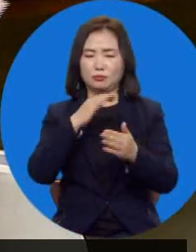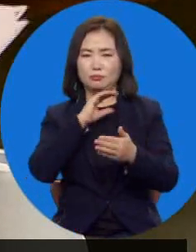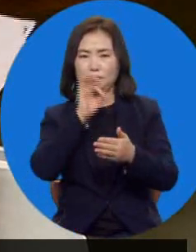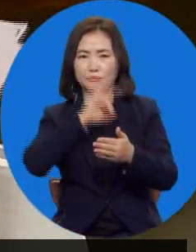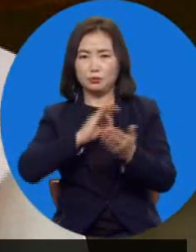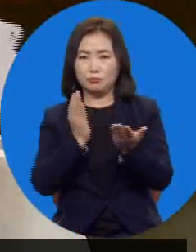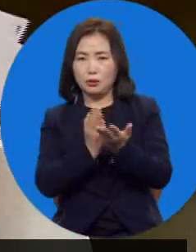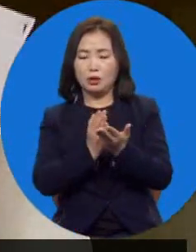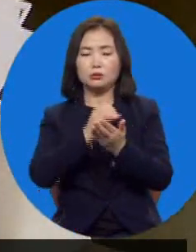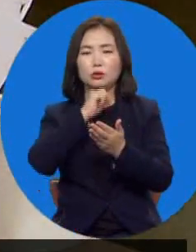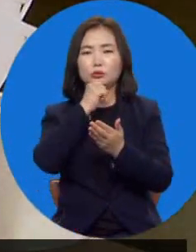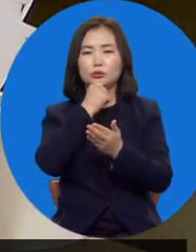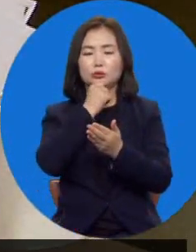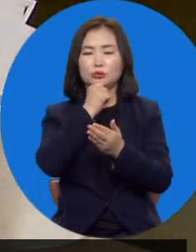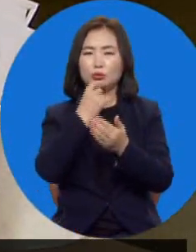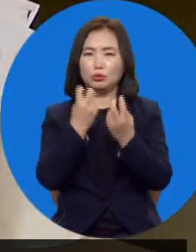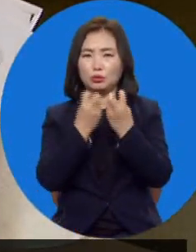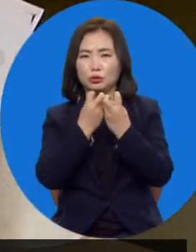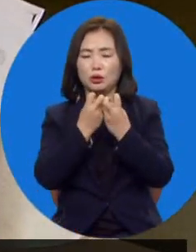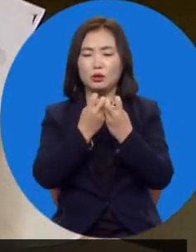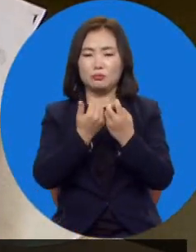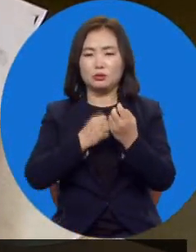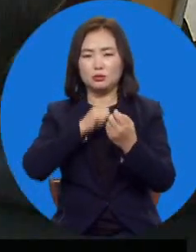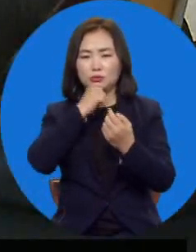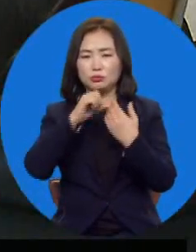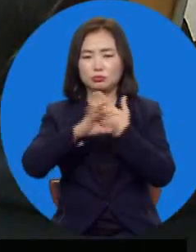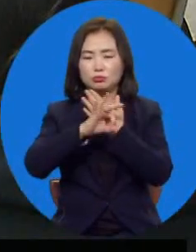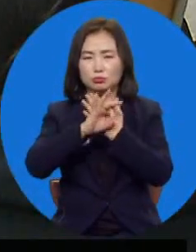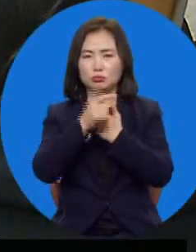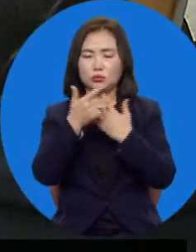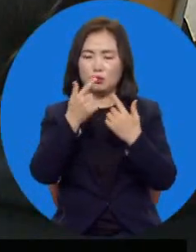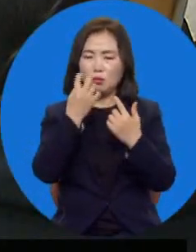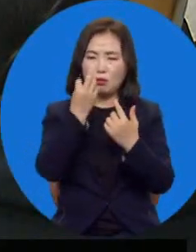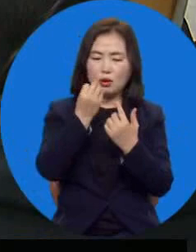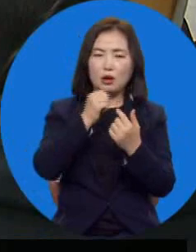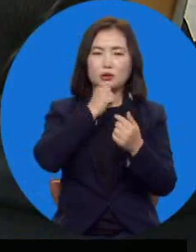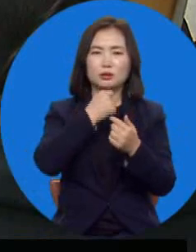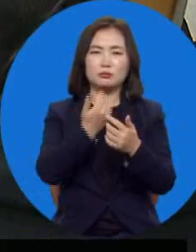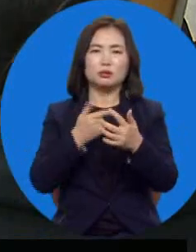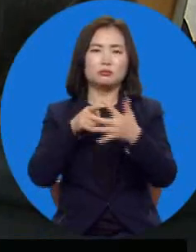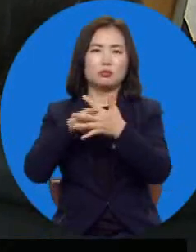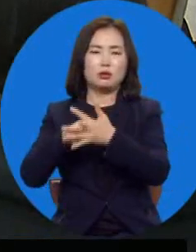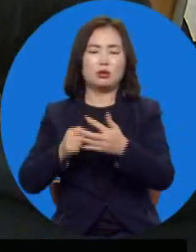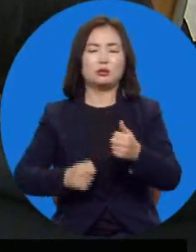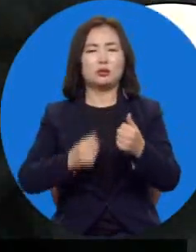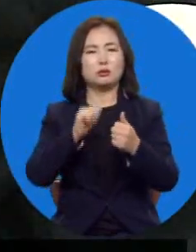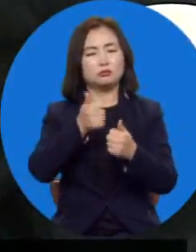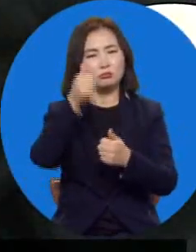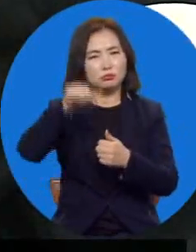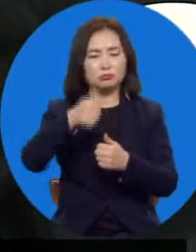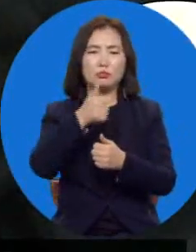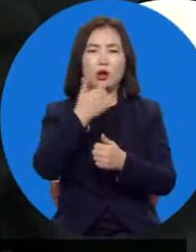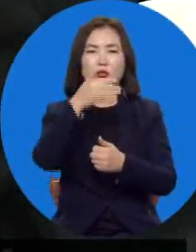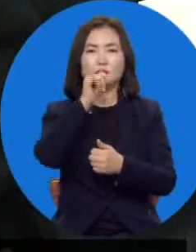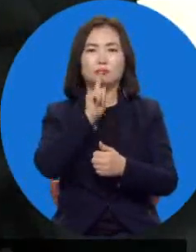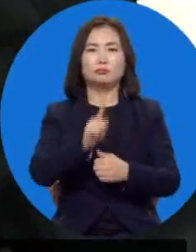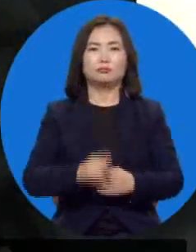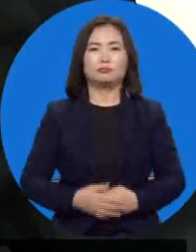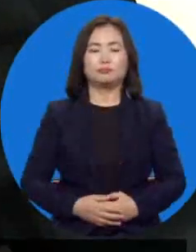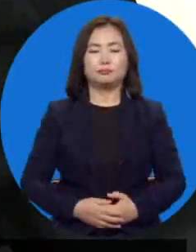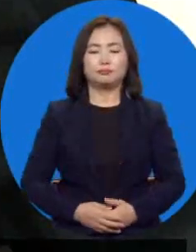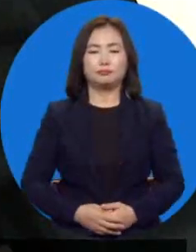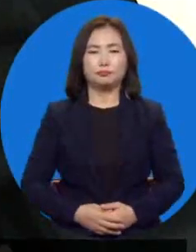영역별 성적 조합 을 찾고 가 산 점 등을 찾아내는 것이 승부를 좌우 한다고 조언합니다 mbc 뉴스